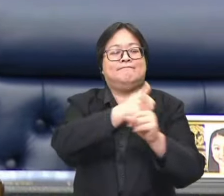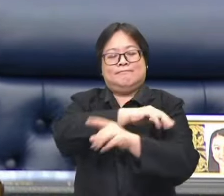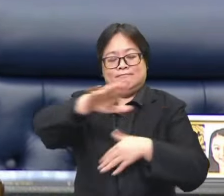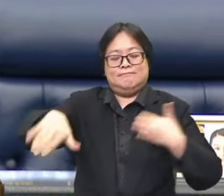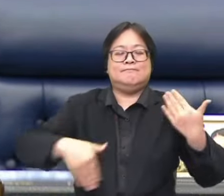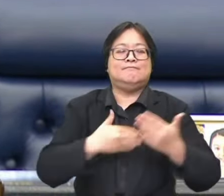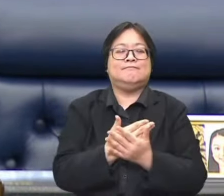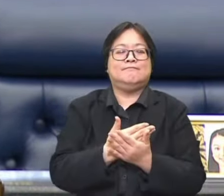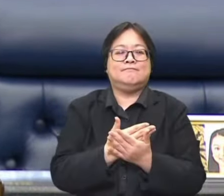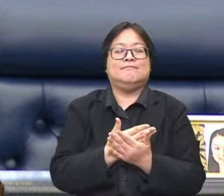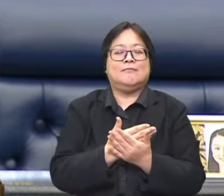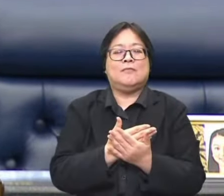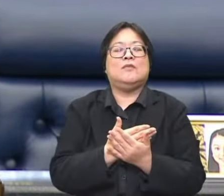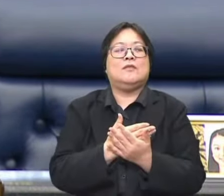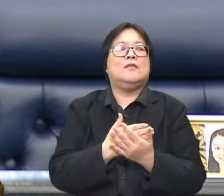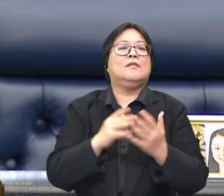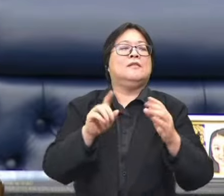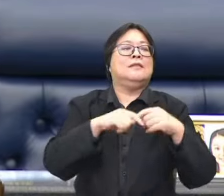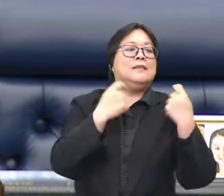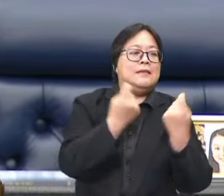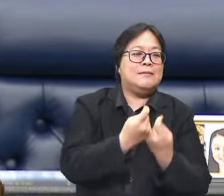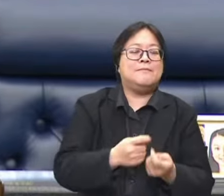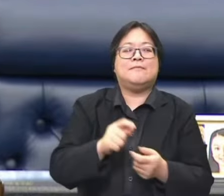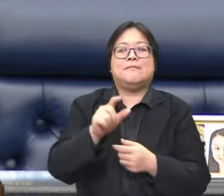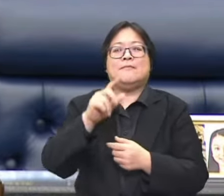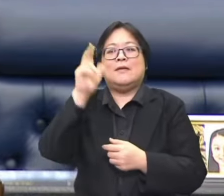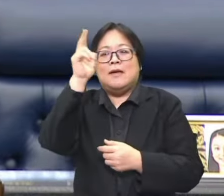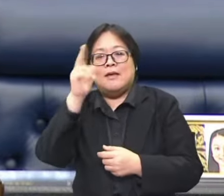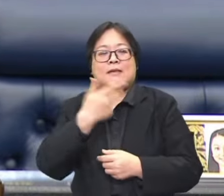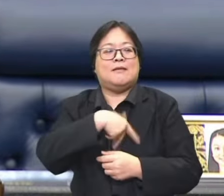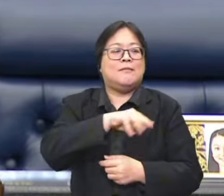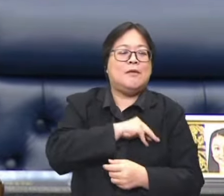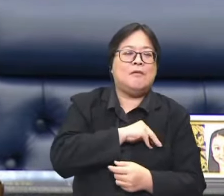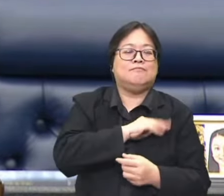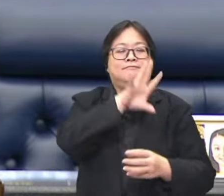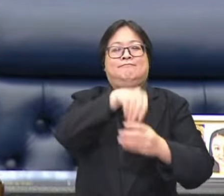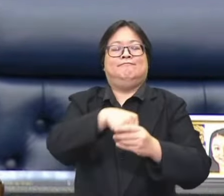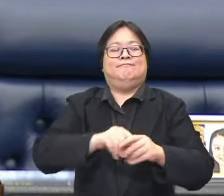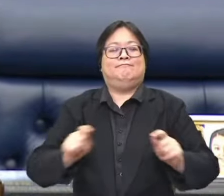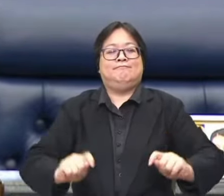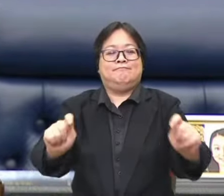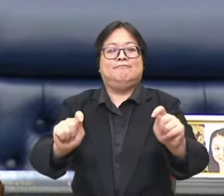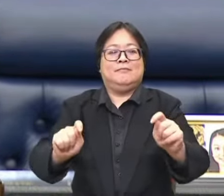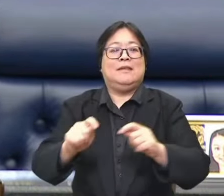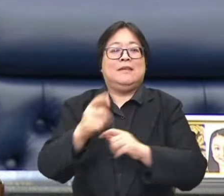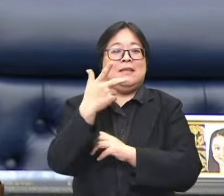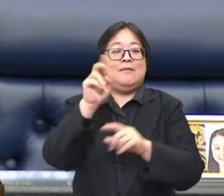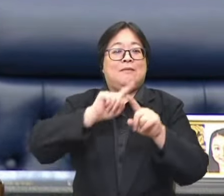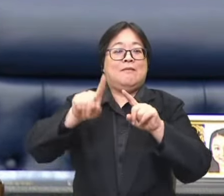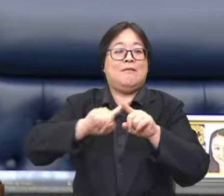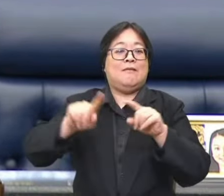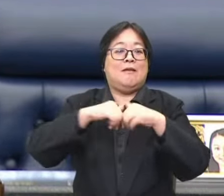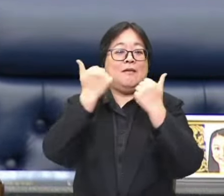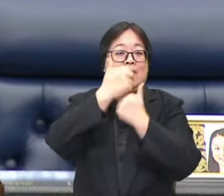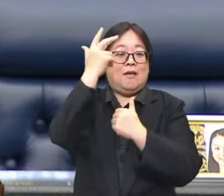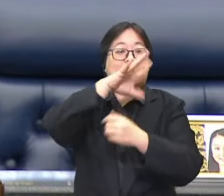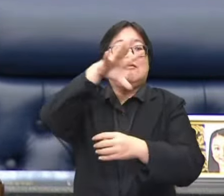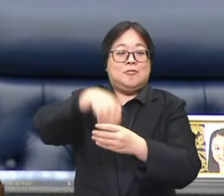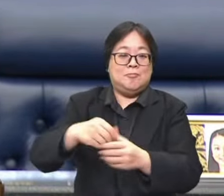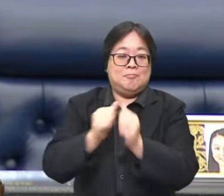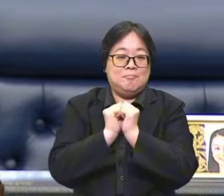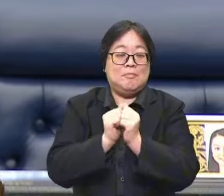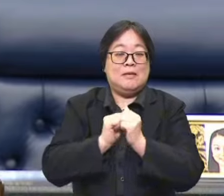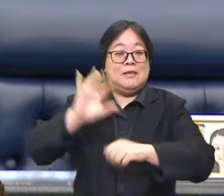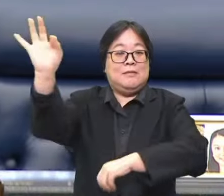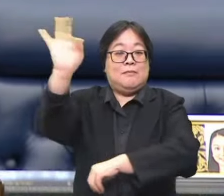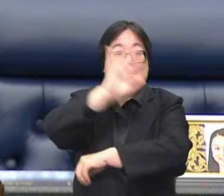seluruh kekuatan anggota dan juga aset ke kawasan insiden, di mana kita melibatkan sehingga 13 agensi kerajaan. Dalam masa